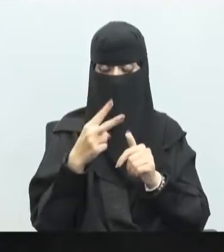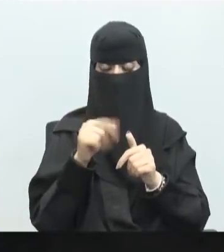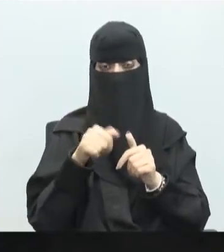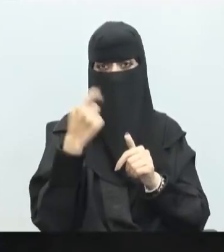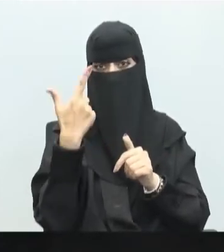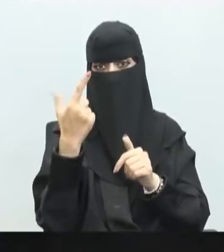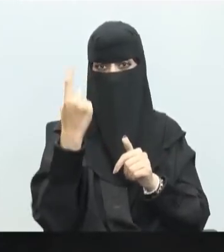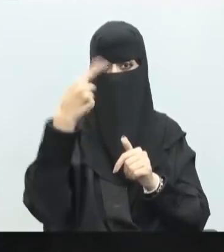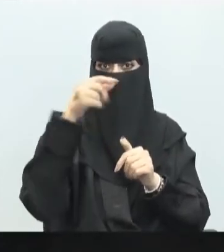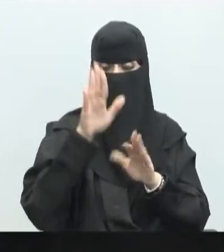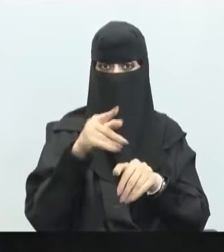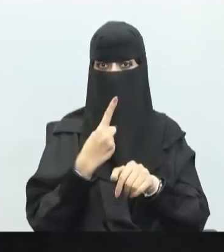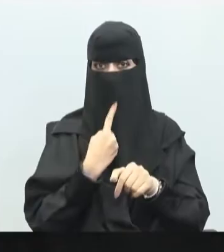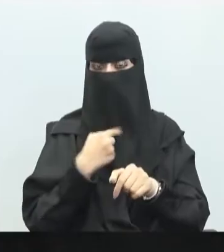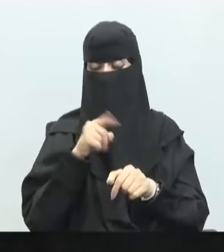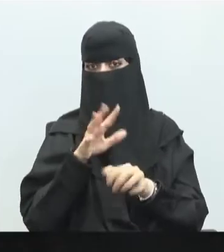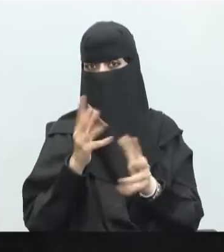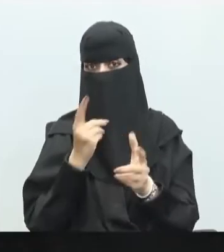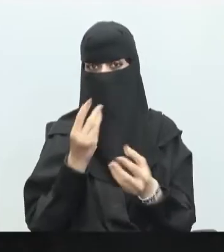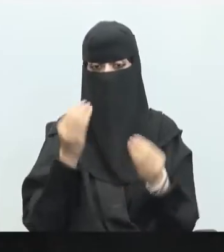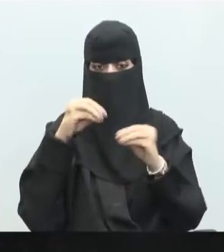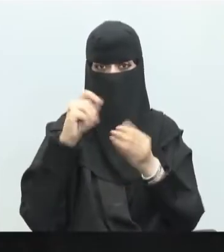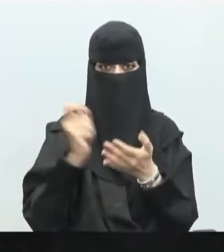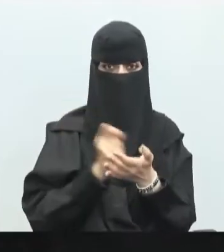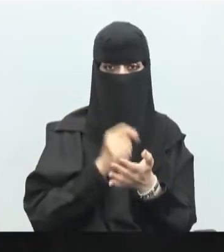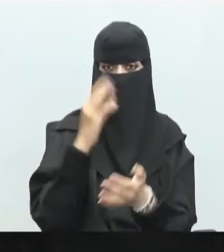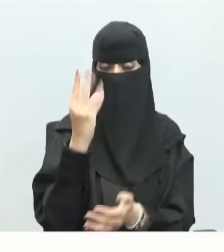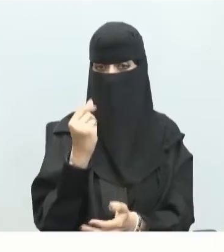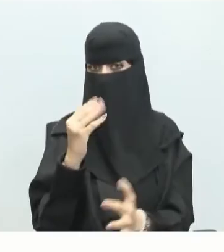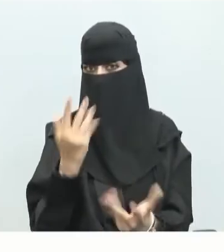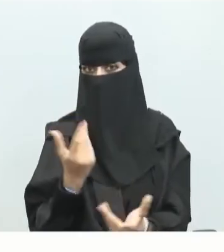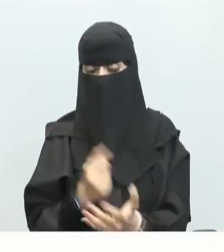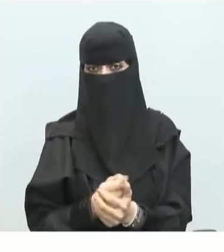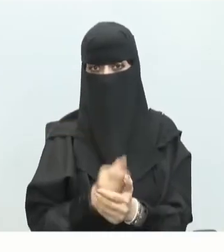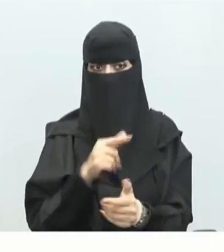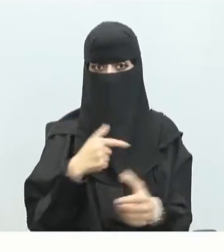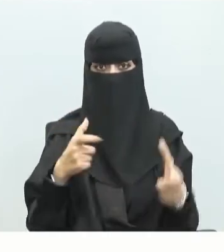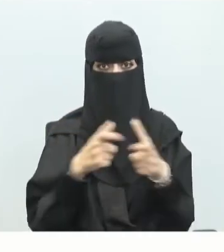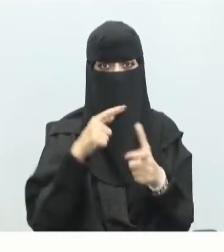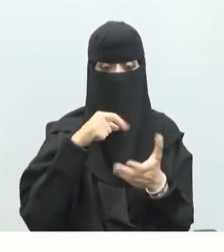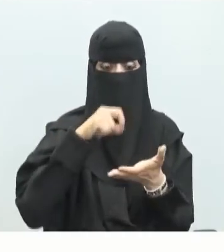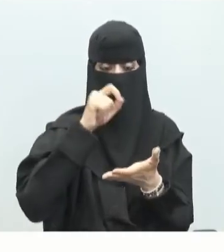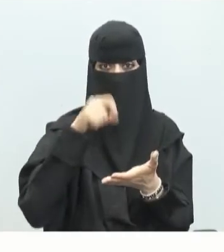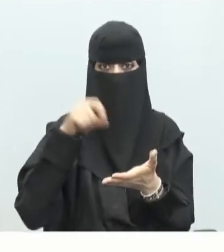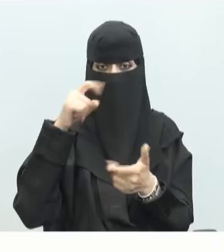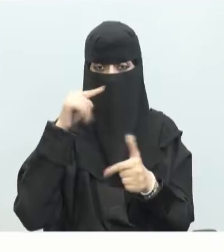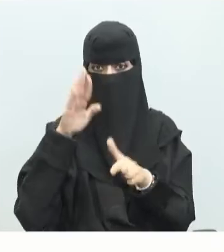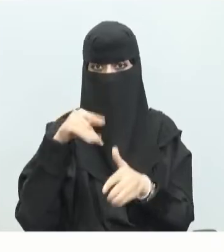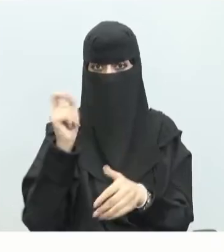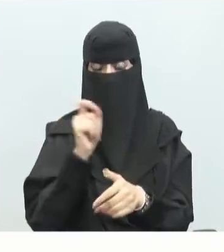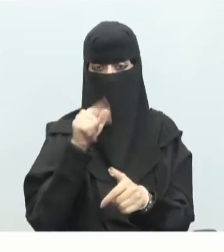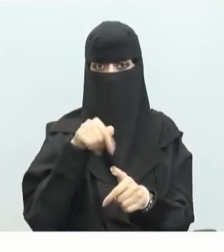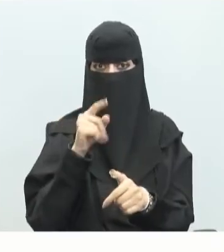17 اريد ان اعرف كيف اكتب العدد 17 يلا مع بعض نمرر قلمي على